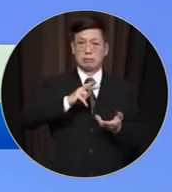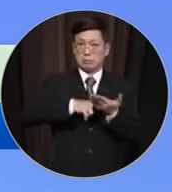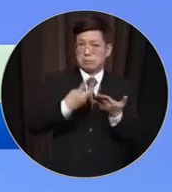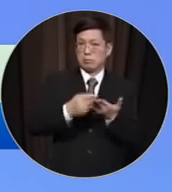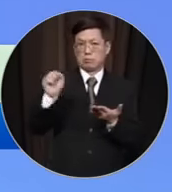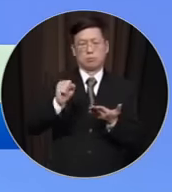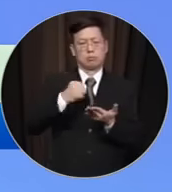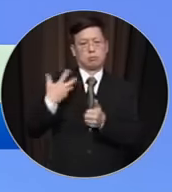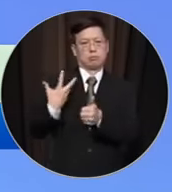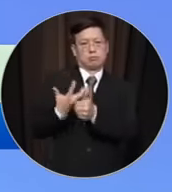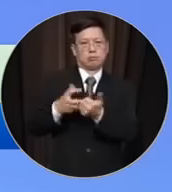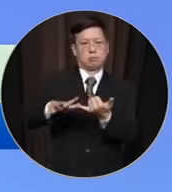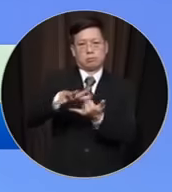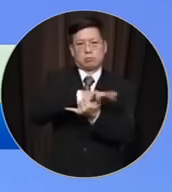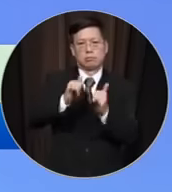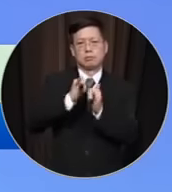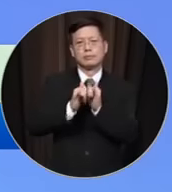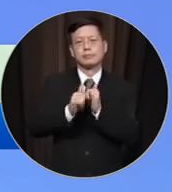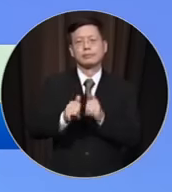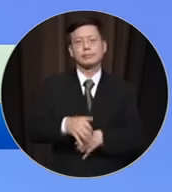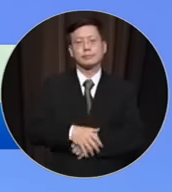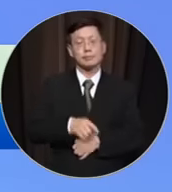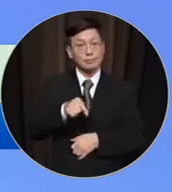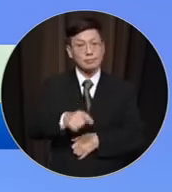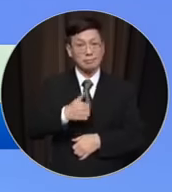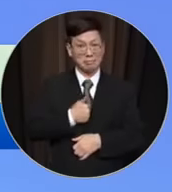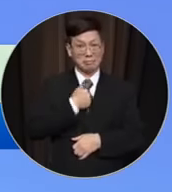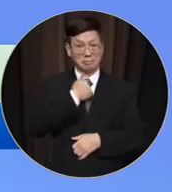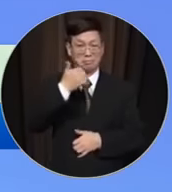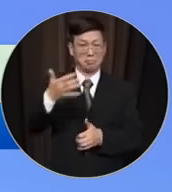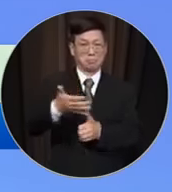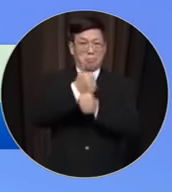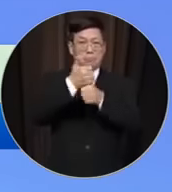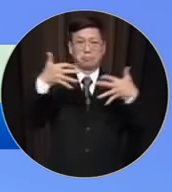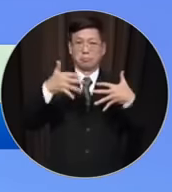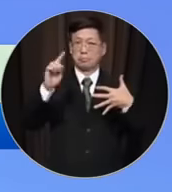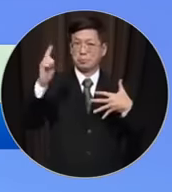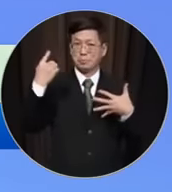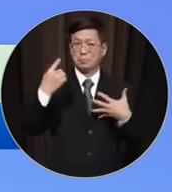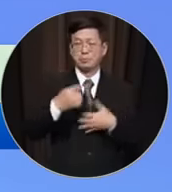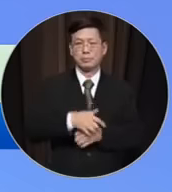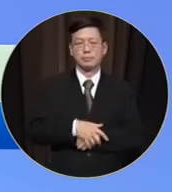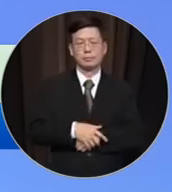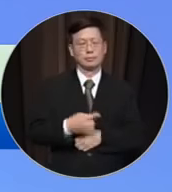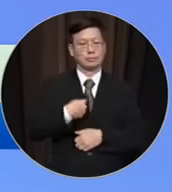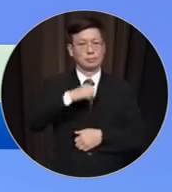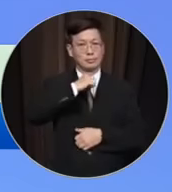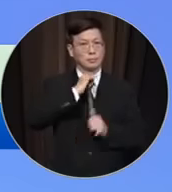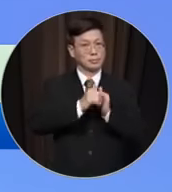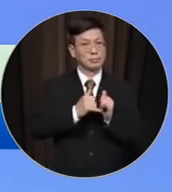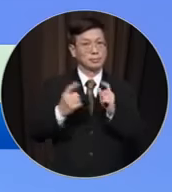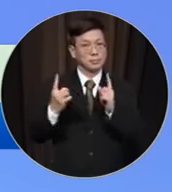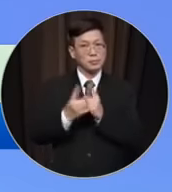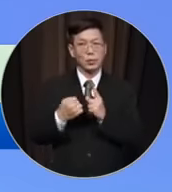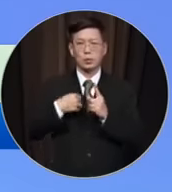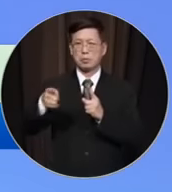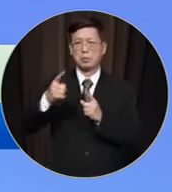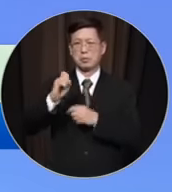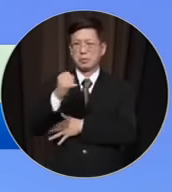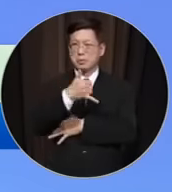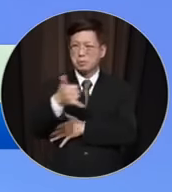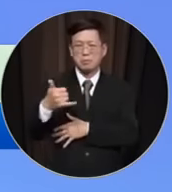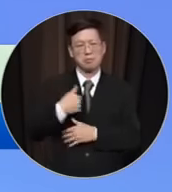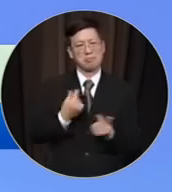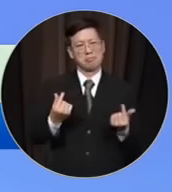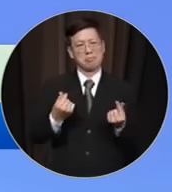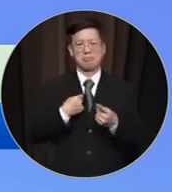全民来决定。这件事情真正的核心问题是， 我们的人民对我们的代议士为什么会某